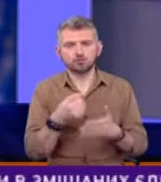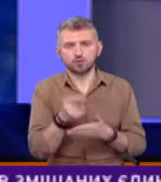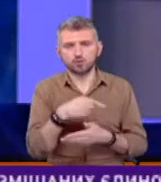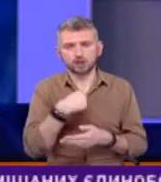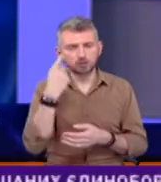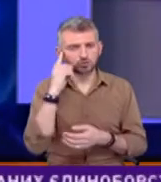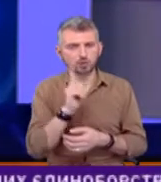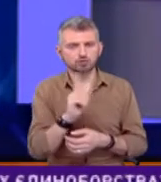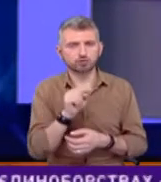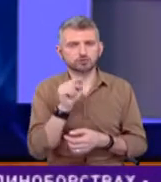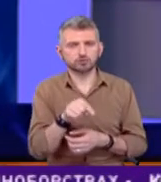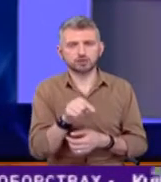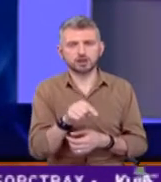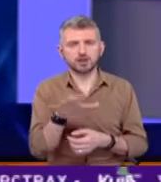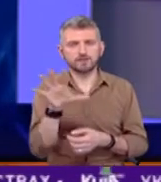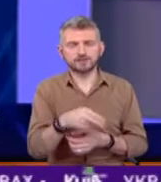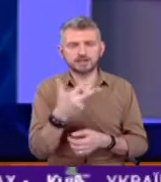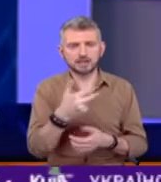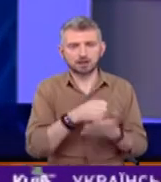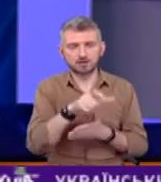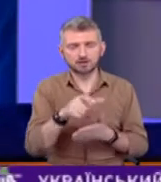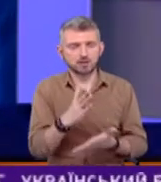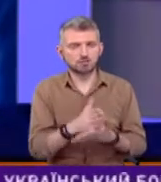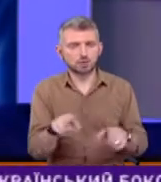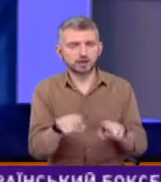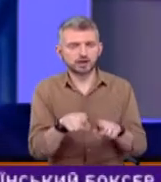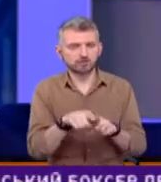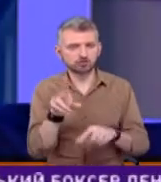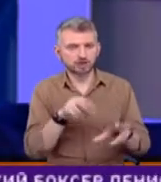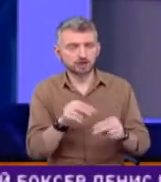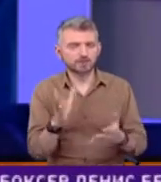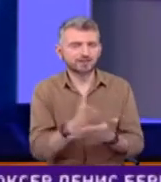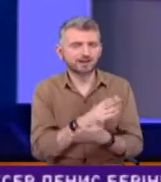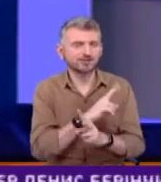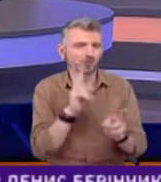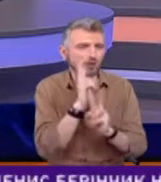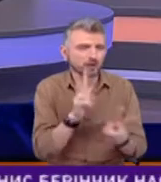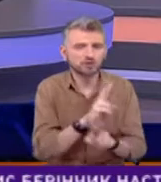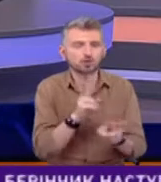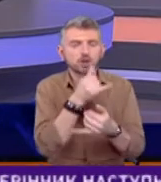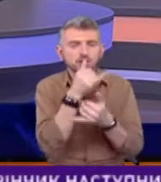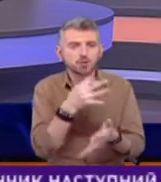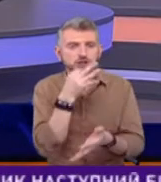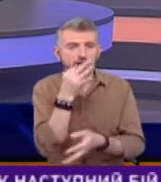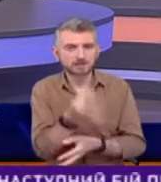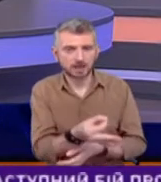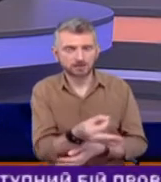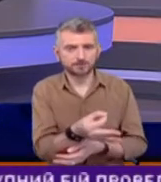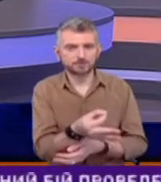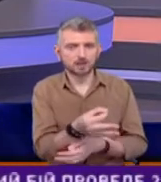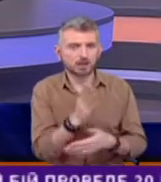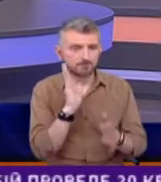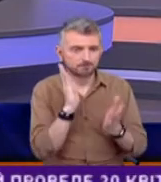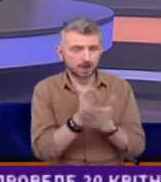я думаю, що тут всі три кандидати мають рівні шанси. Взагалі, ну, ніхто не знає, ніхто не може прогнозувати і